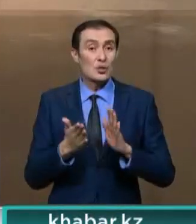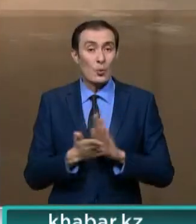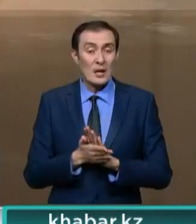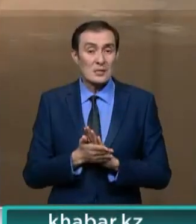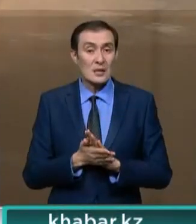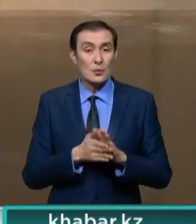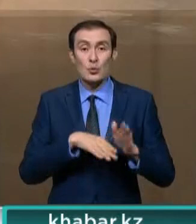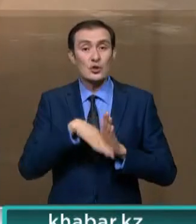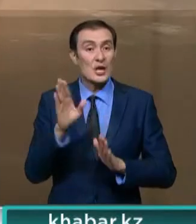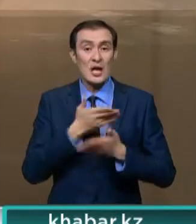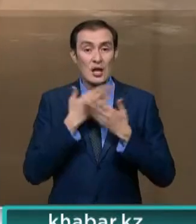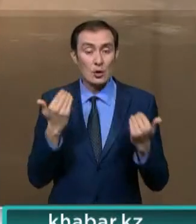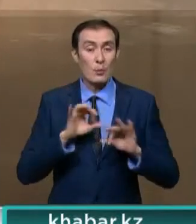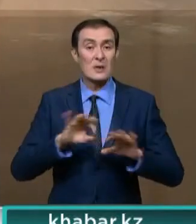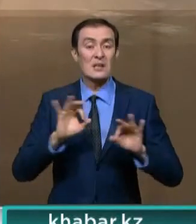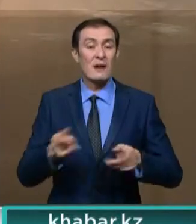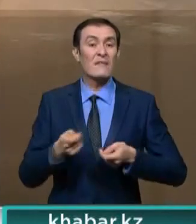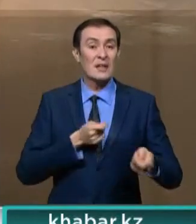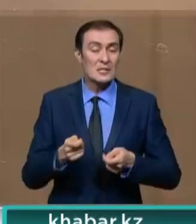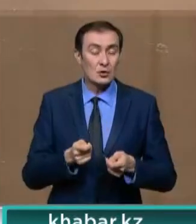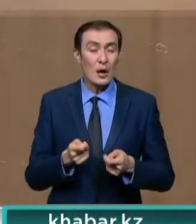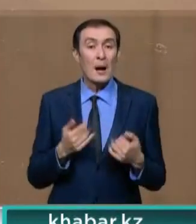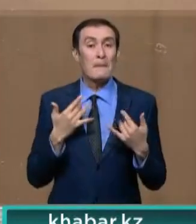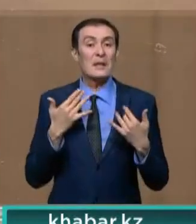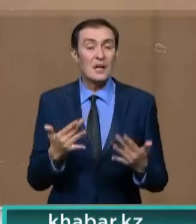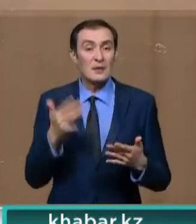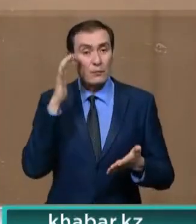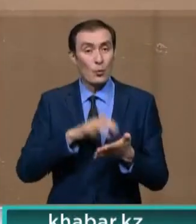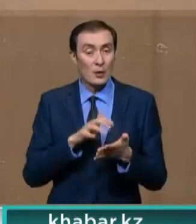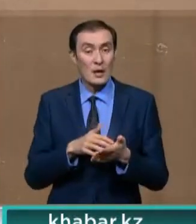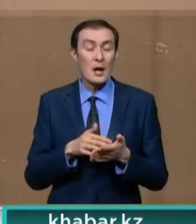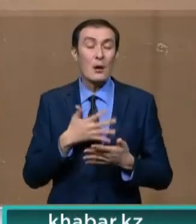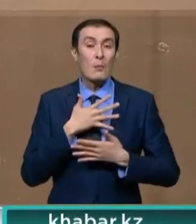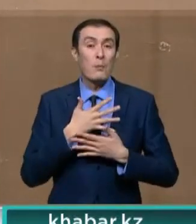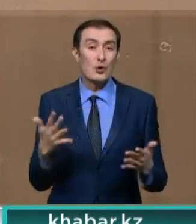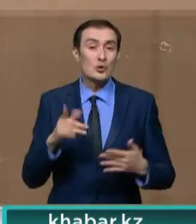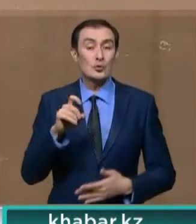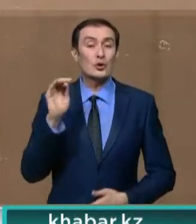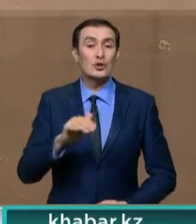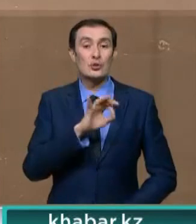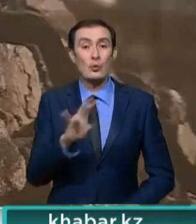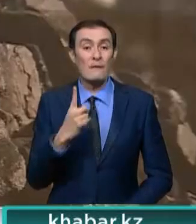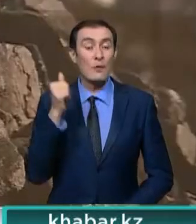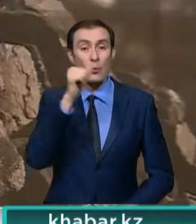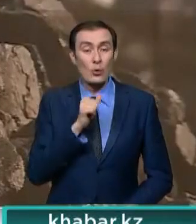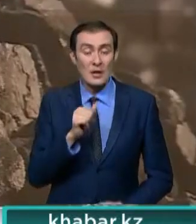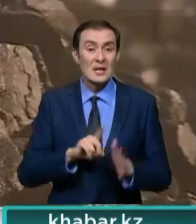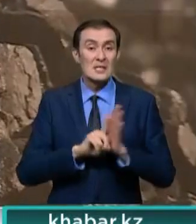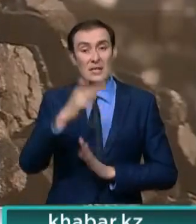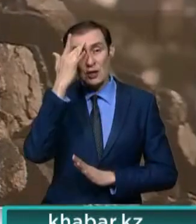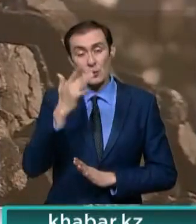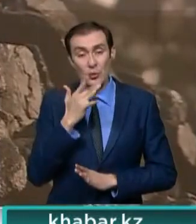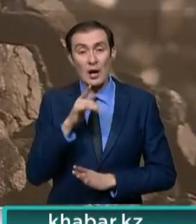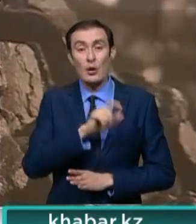не стабилизируется. По словам местных властей, потребность угля в областном центре больше 100 тысяч тонн в год. С июня этого